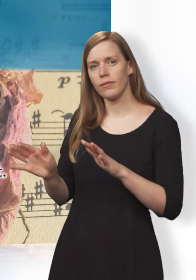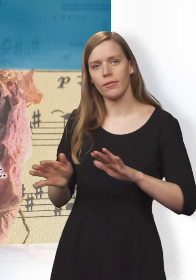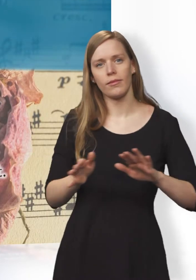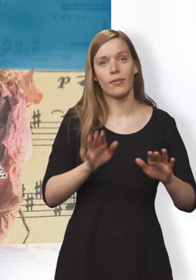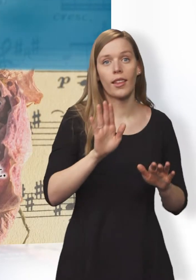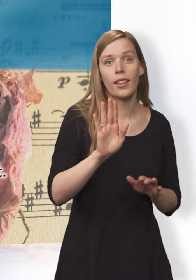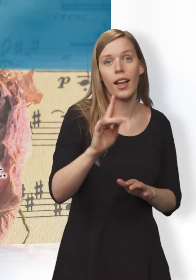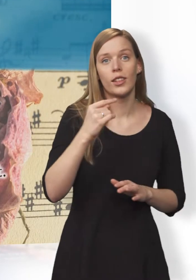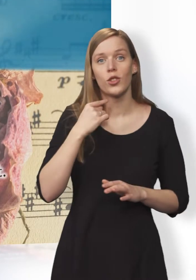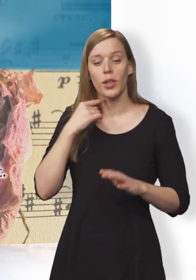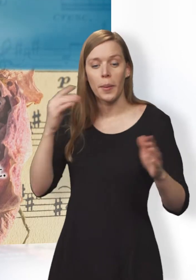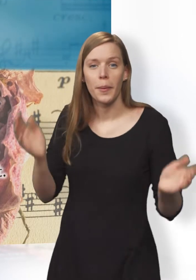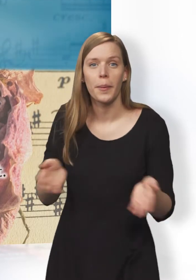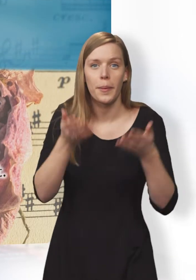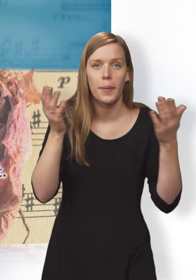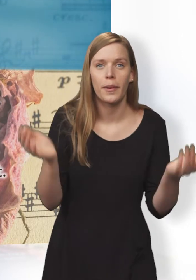das dich